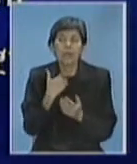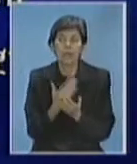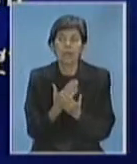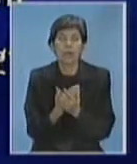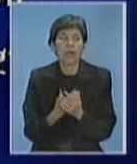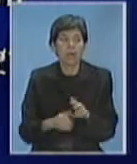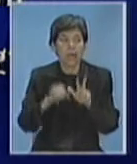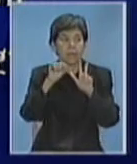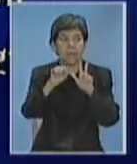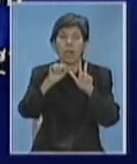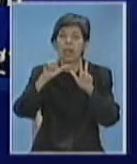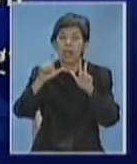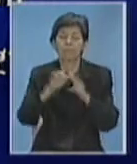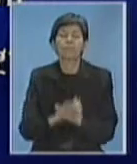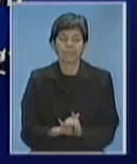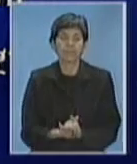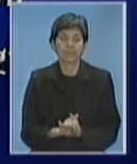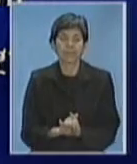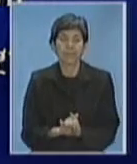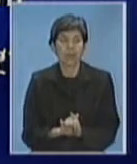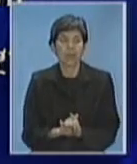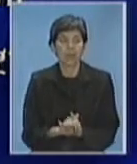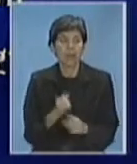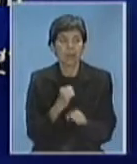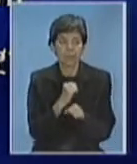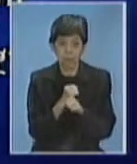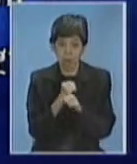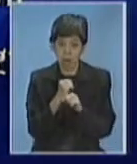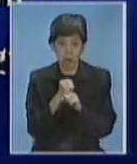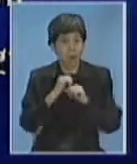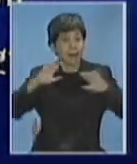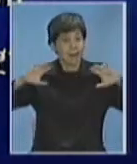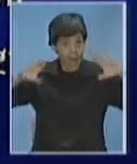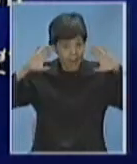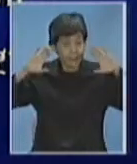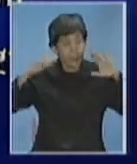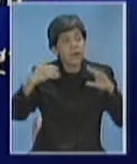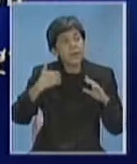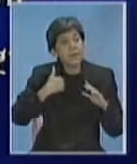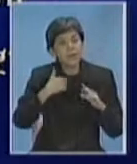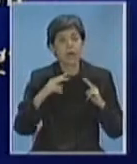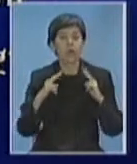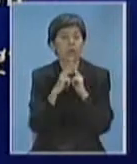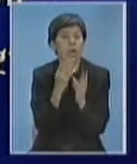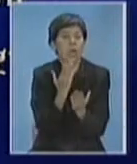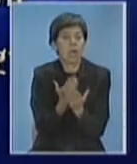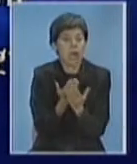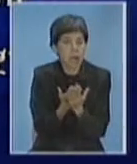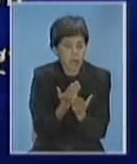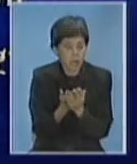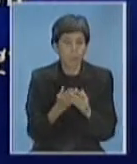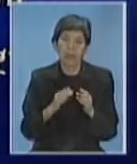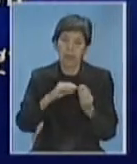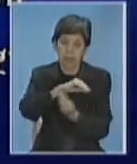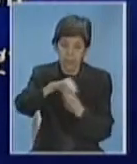ถึง300,000 กว่าล้านบาทแล้วนะคะและหน่วยงานของส่วนราชการเองไม่ว่าจะเป็นของกระทรวงการคลังสำนักงาน